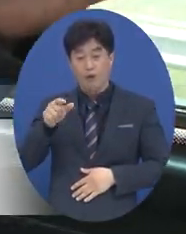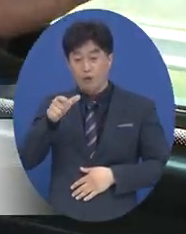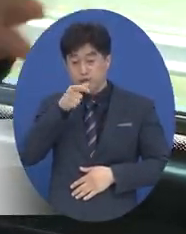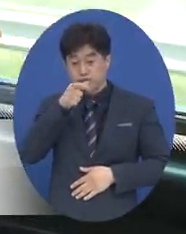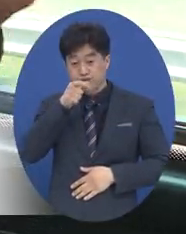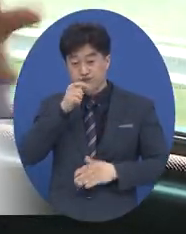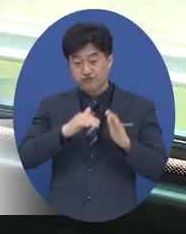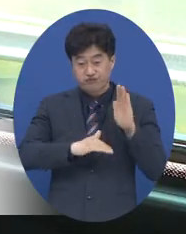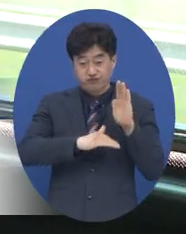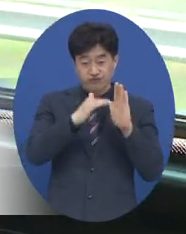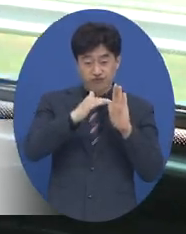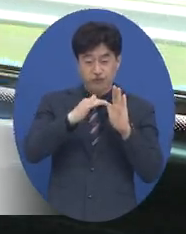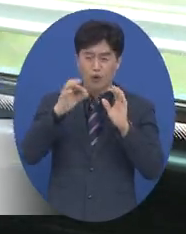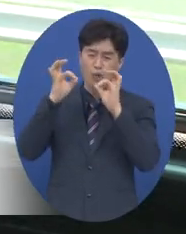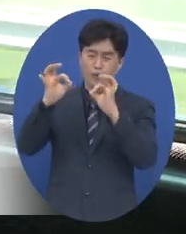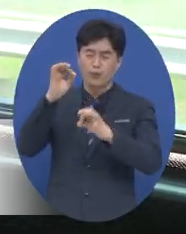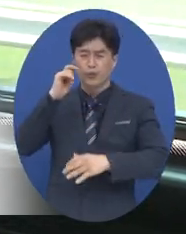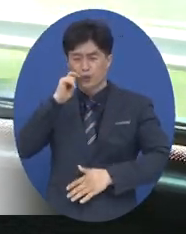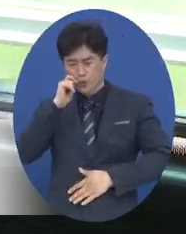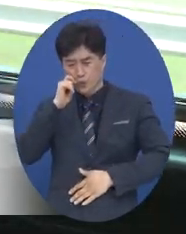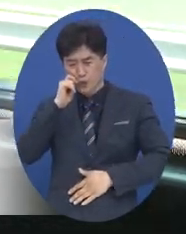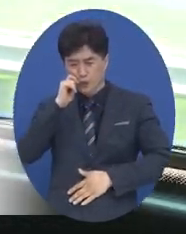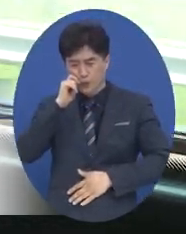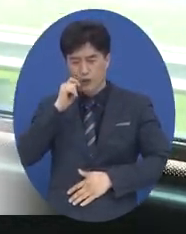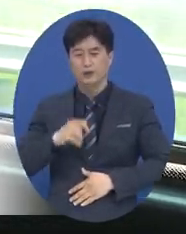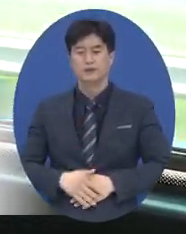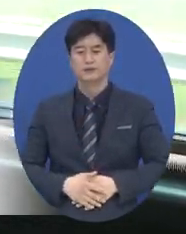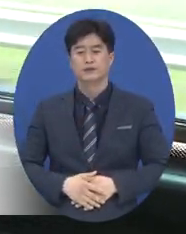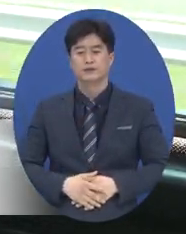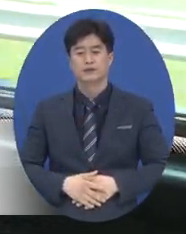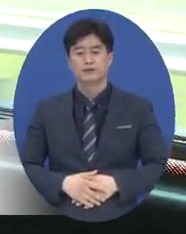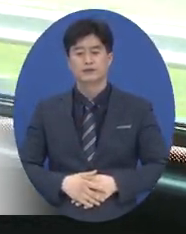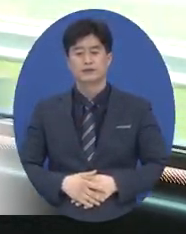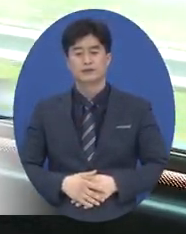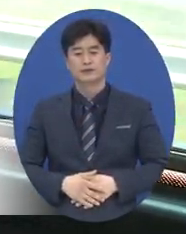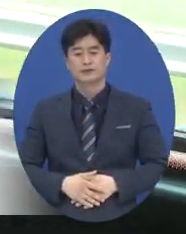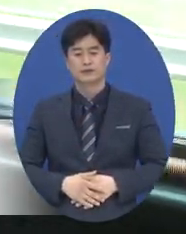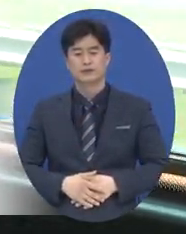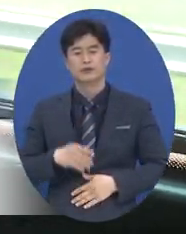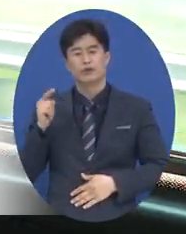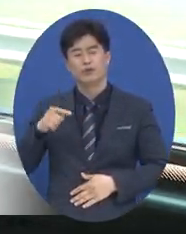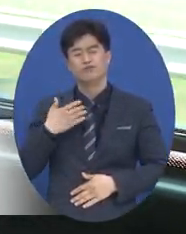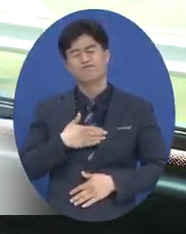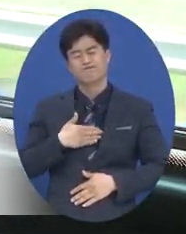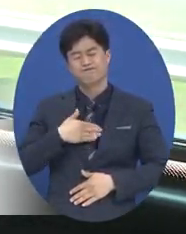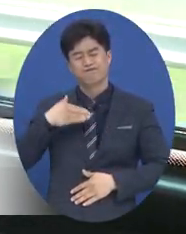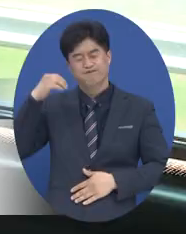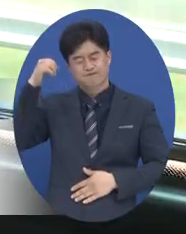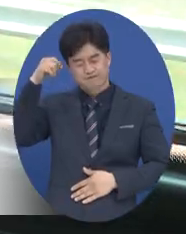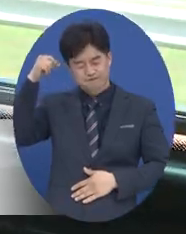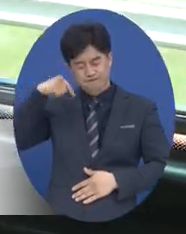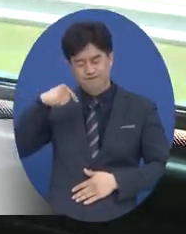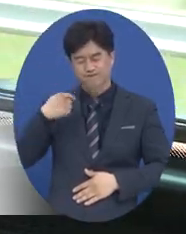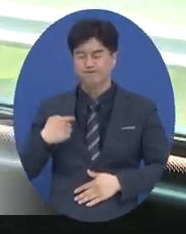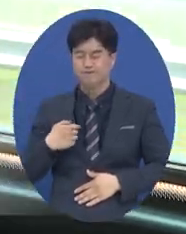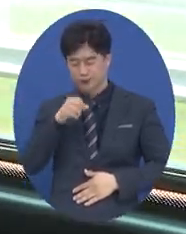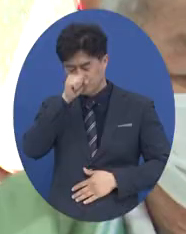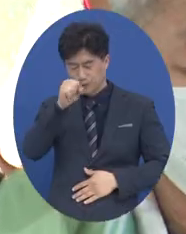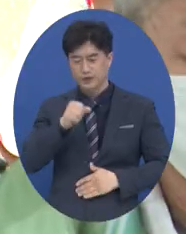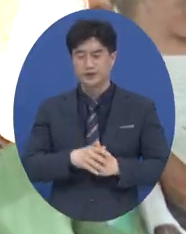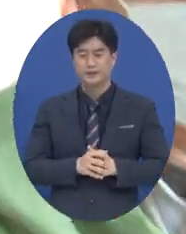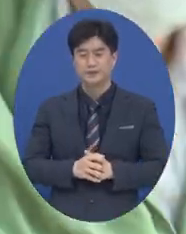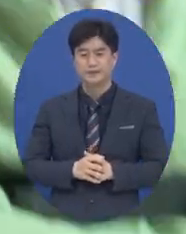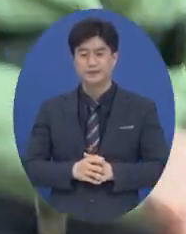물이 여기 왔다 갔다 할 때도 그렇게 물찬 거는 보기 어려워요. 그게 아주